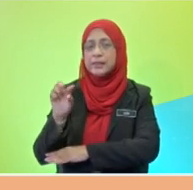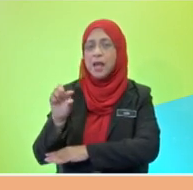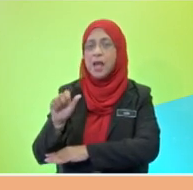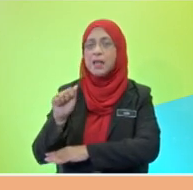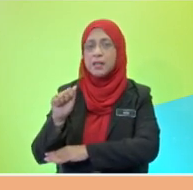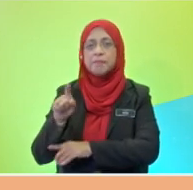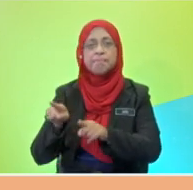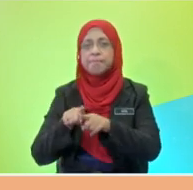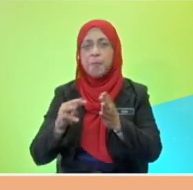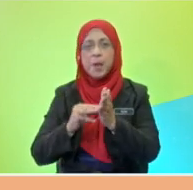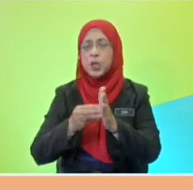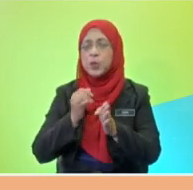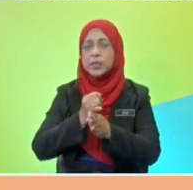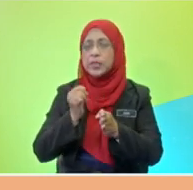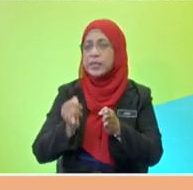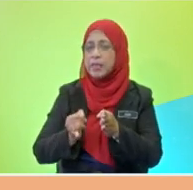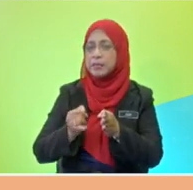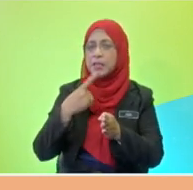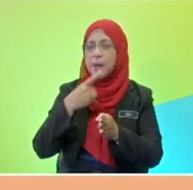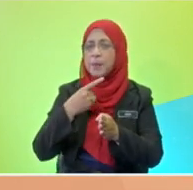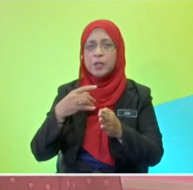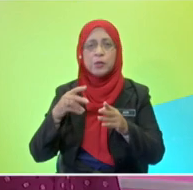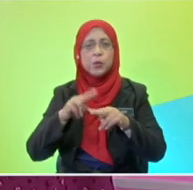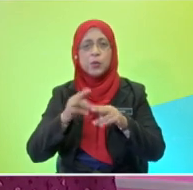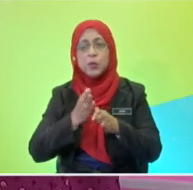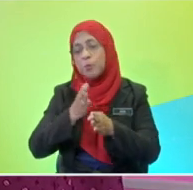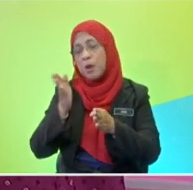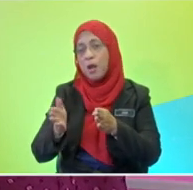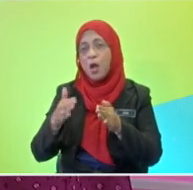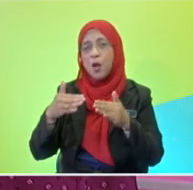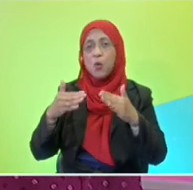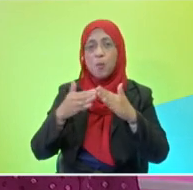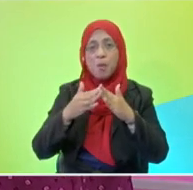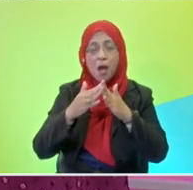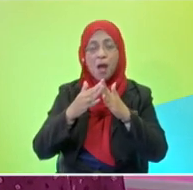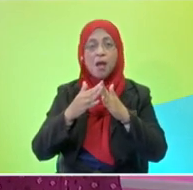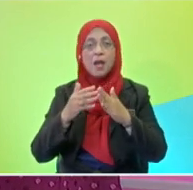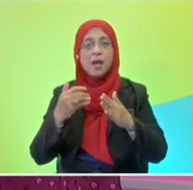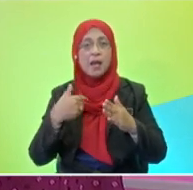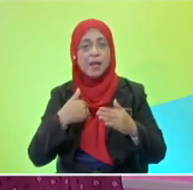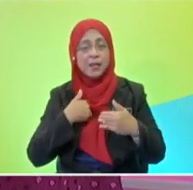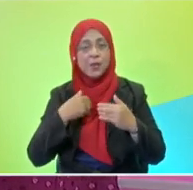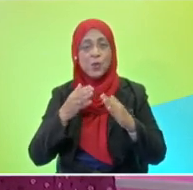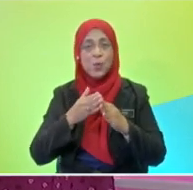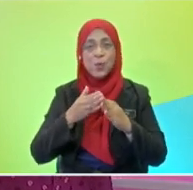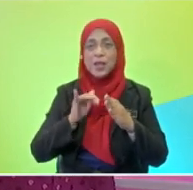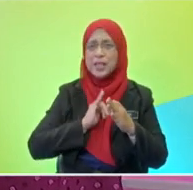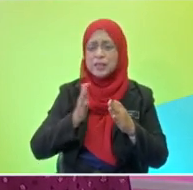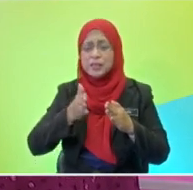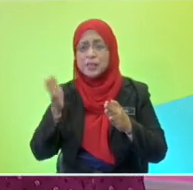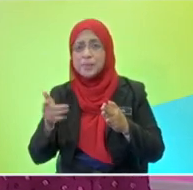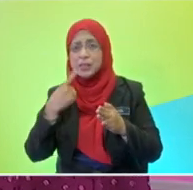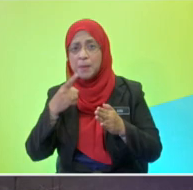Oke siapa yang tinggal di bersebelahan ngarumanisa di sebelah rumah Nisa ada rumah saya di sebelah rumah saya